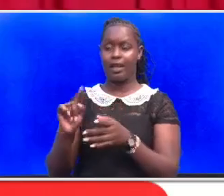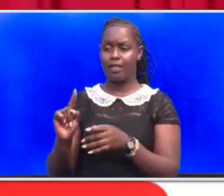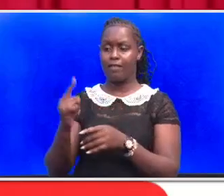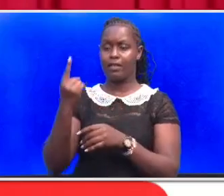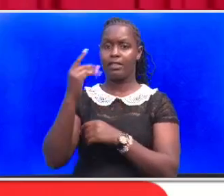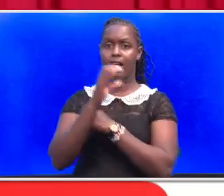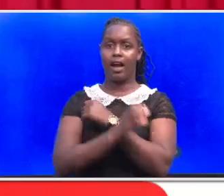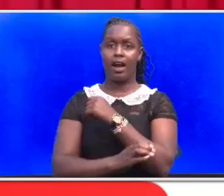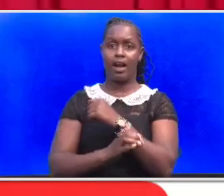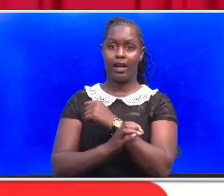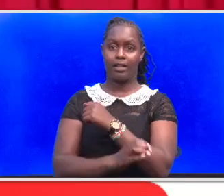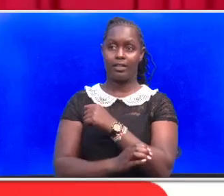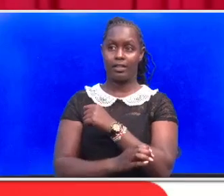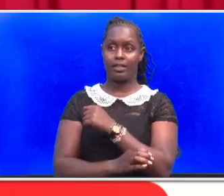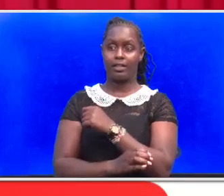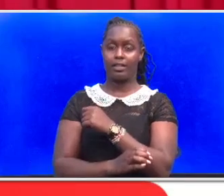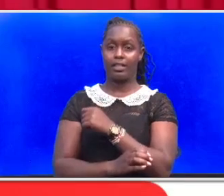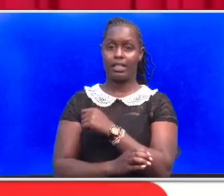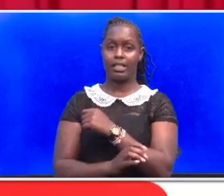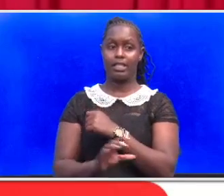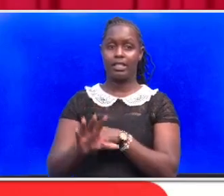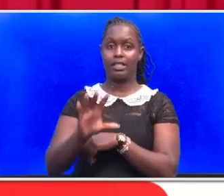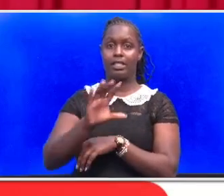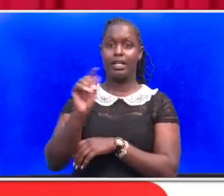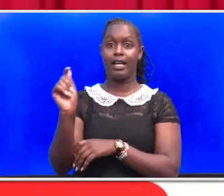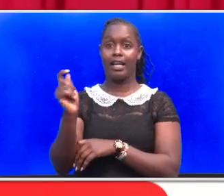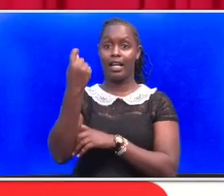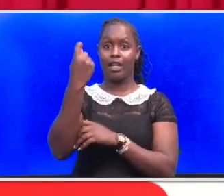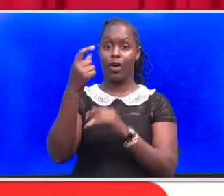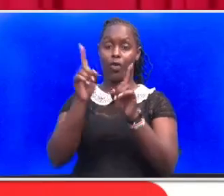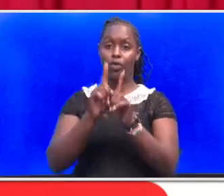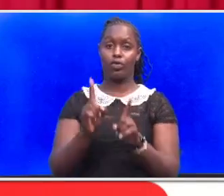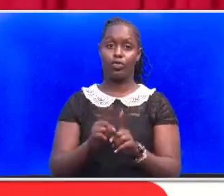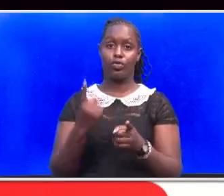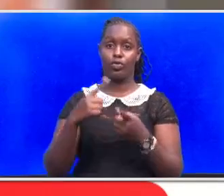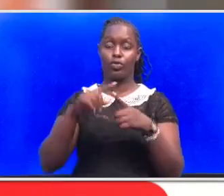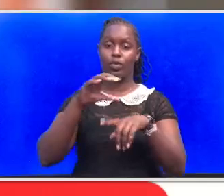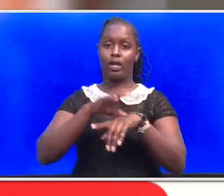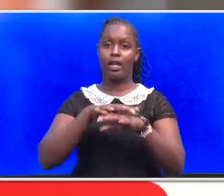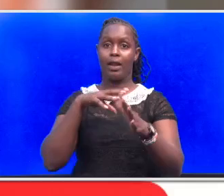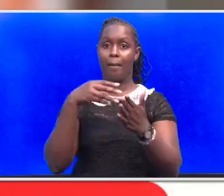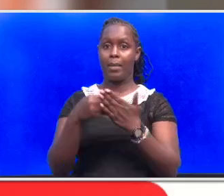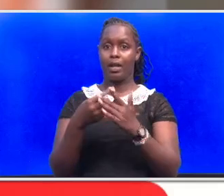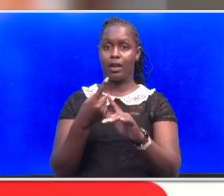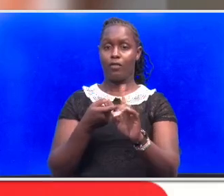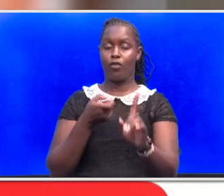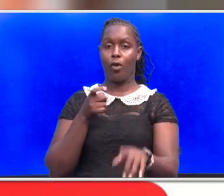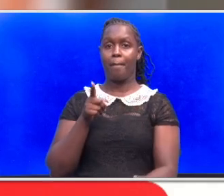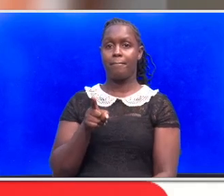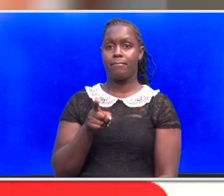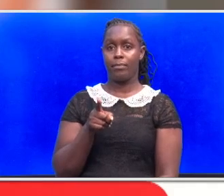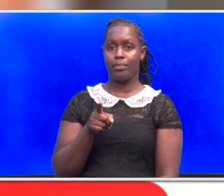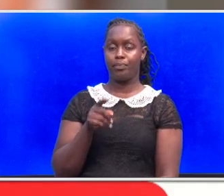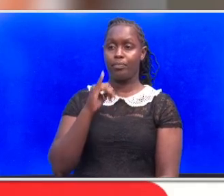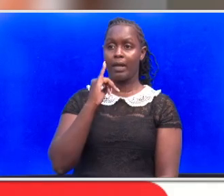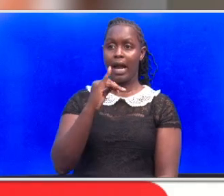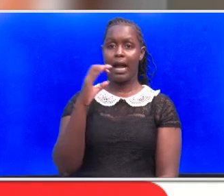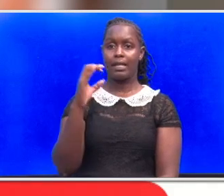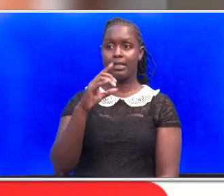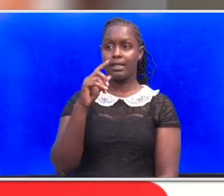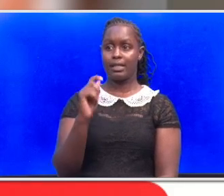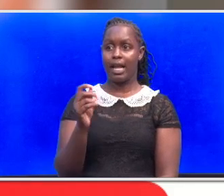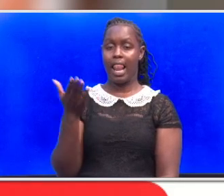countries in Kenya to also monetize our content. Waziri wa ICT Eliud Owalo mwezi